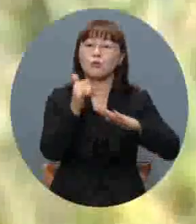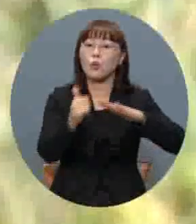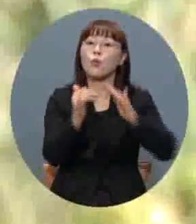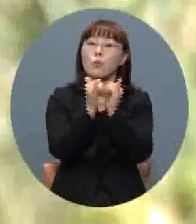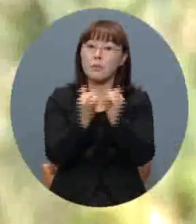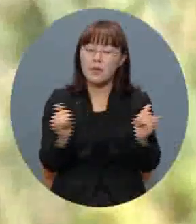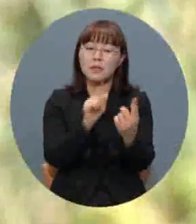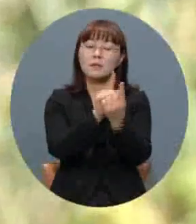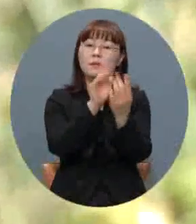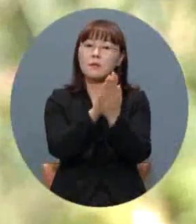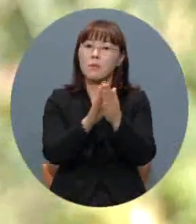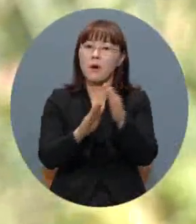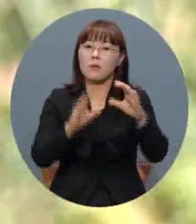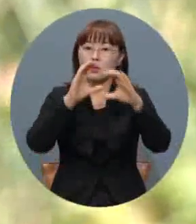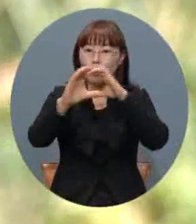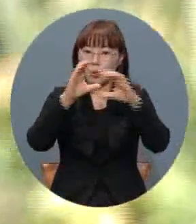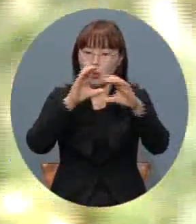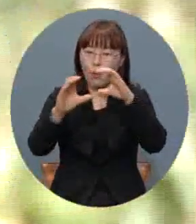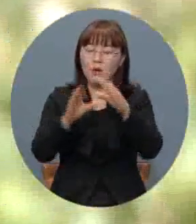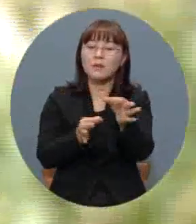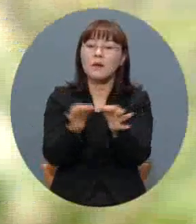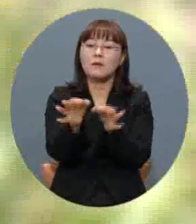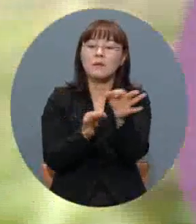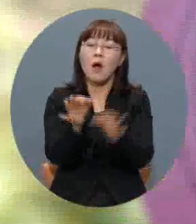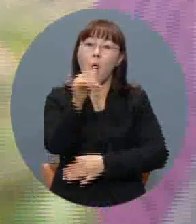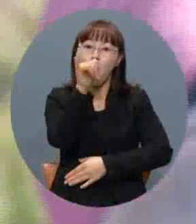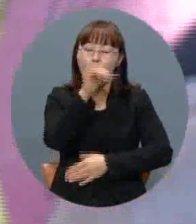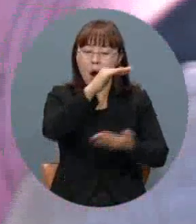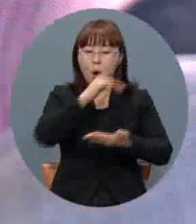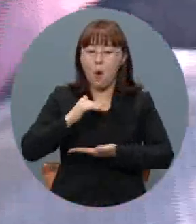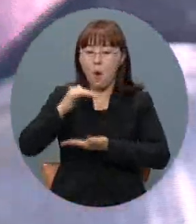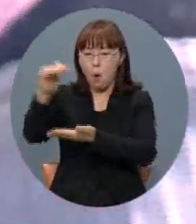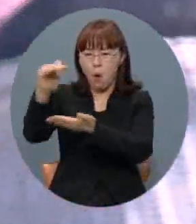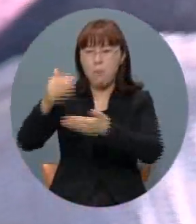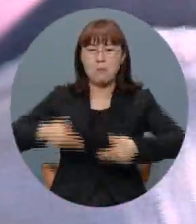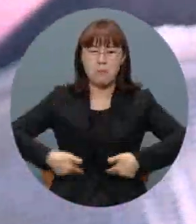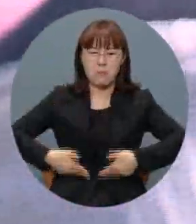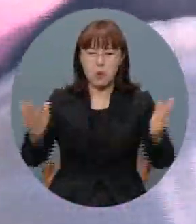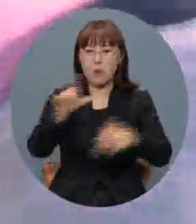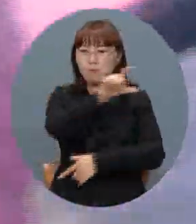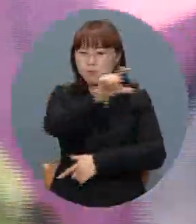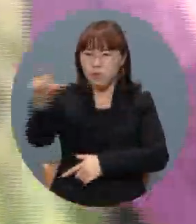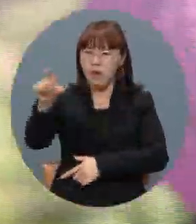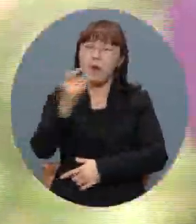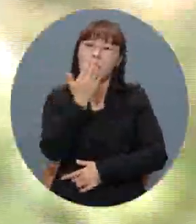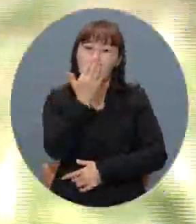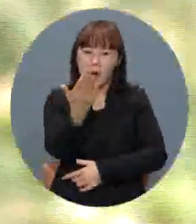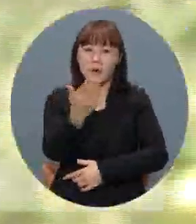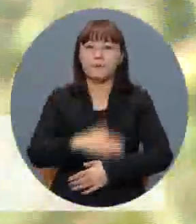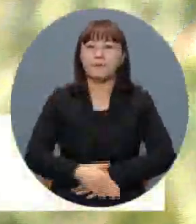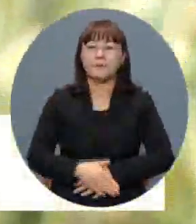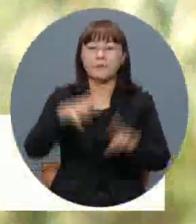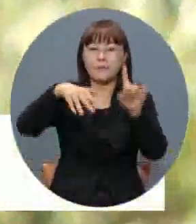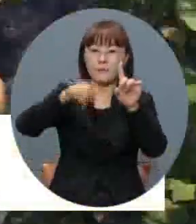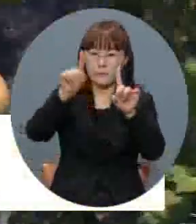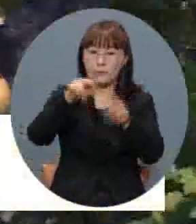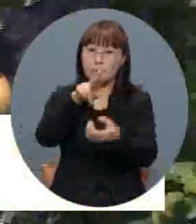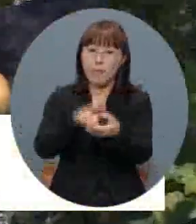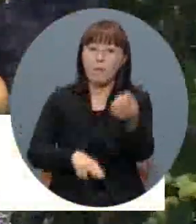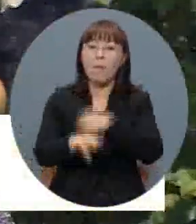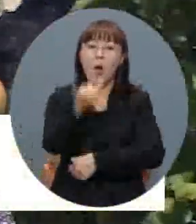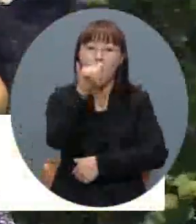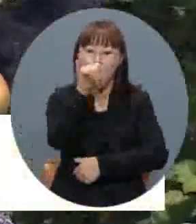소비자와 직접 소통하며 거래를 하기 때문에 중간 유통 과정을 줄일 수 있습니다. 제가 1차적으로 다 판매를 하기